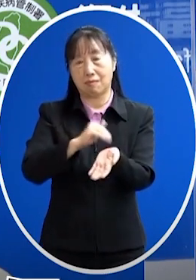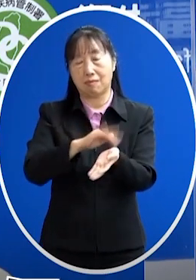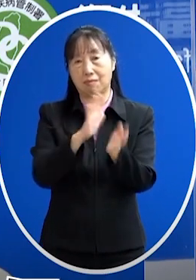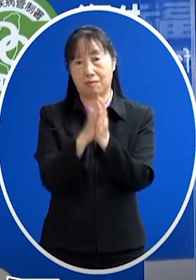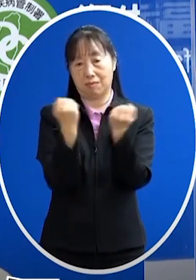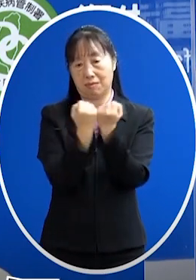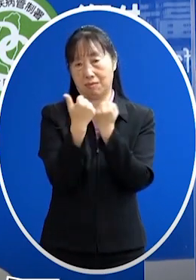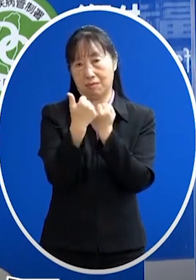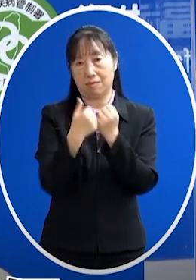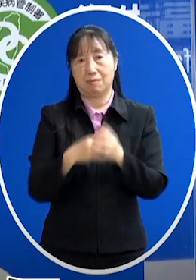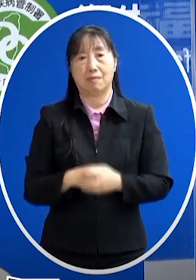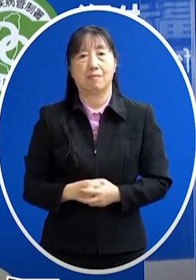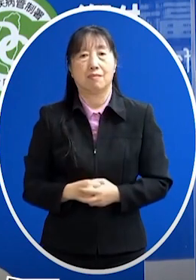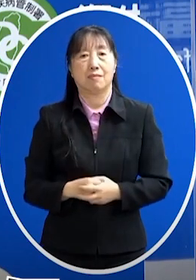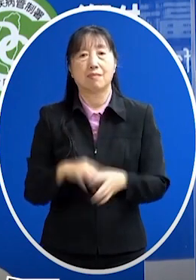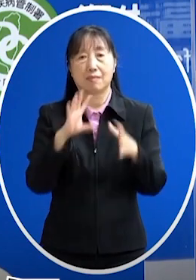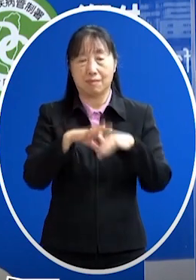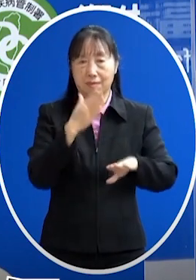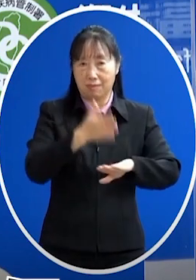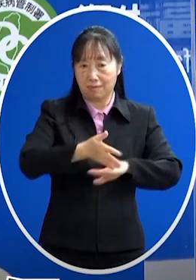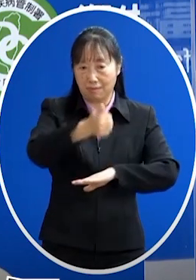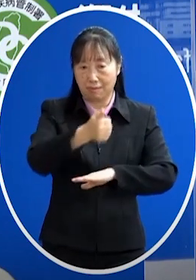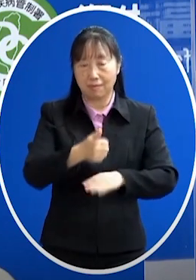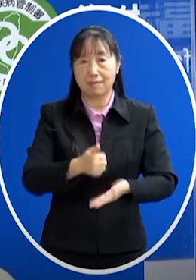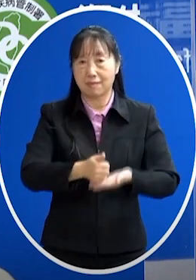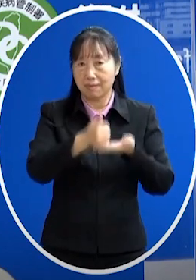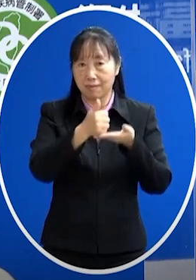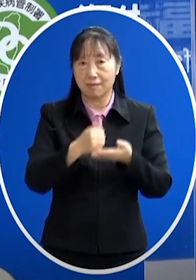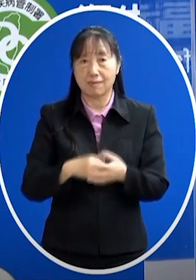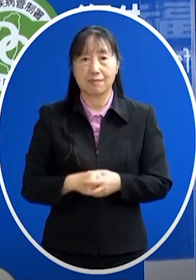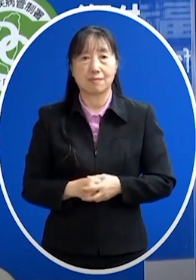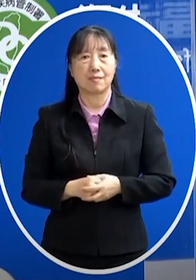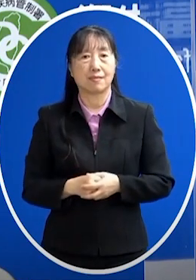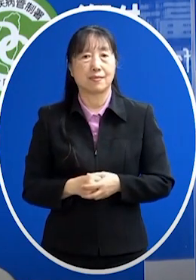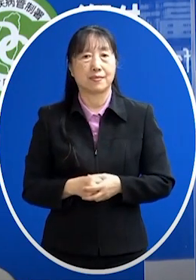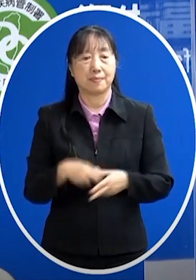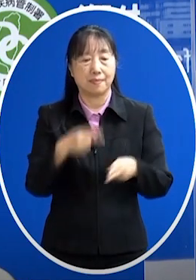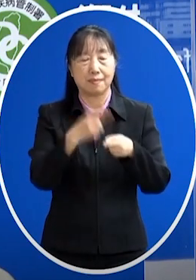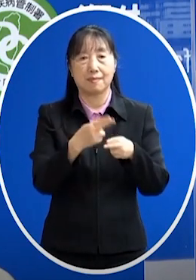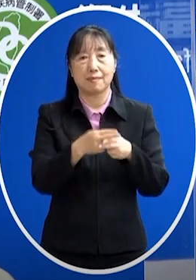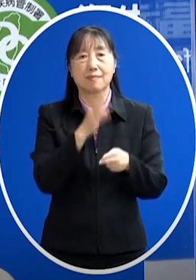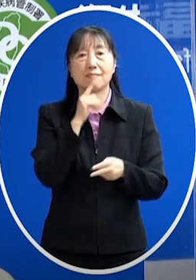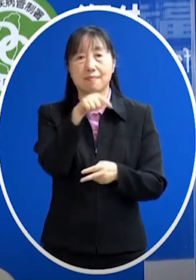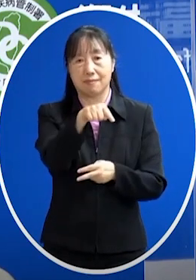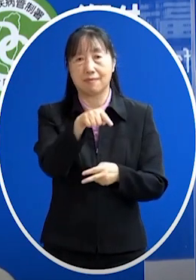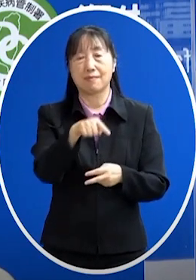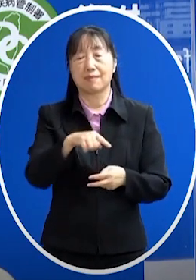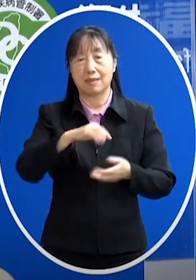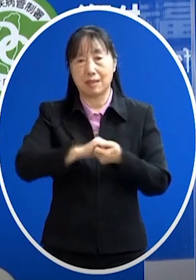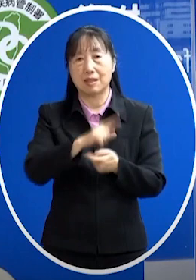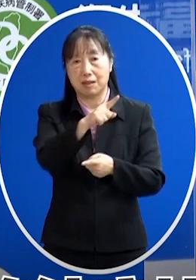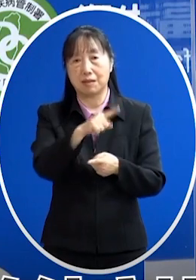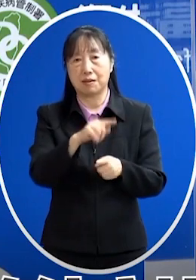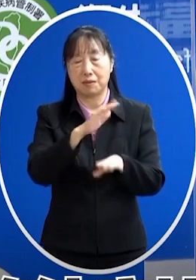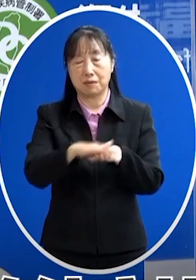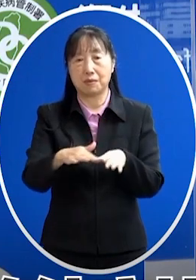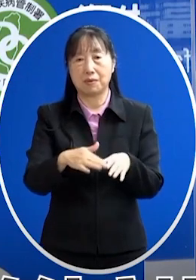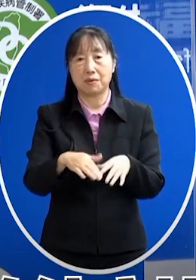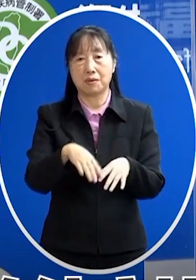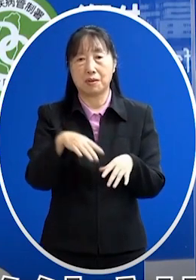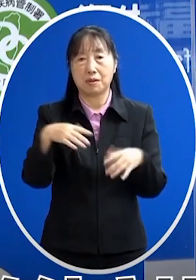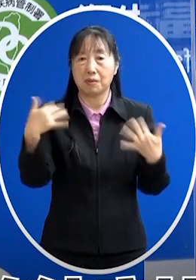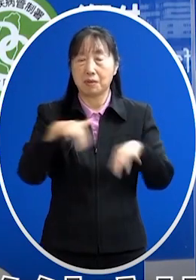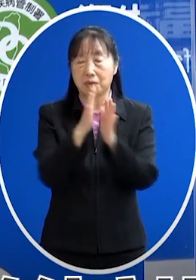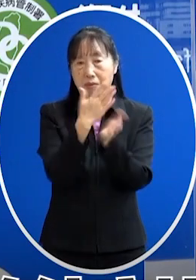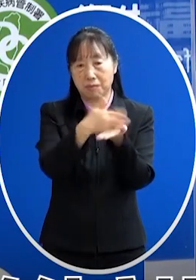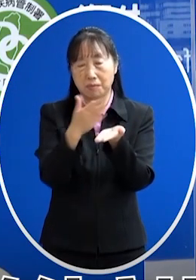操了哈。那我们表达感谢跟感佩。那我们相信 BioNTech 一定会排除万难哈，那及时